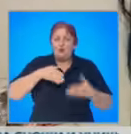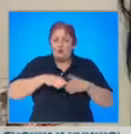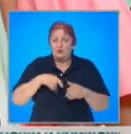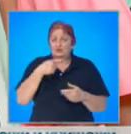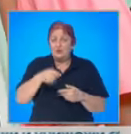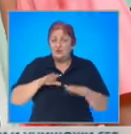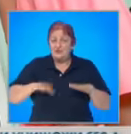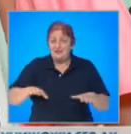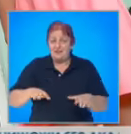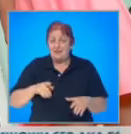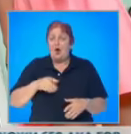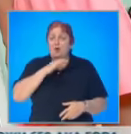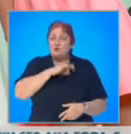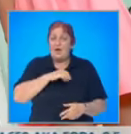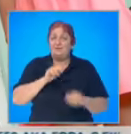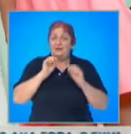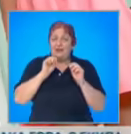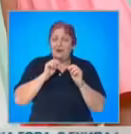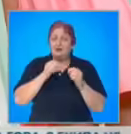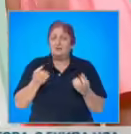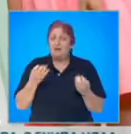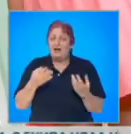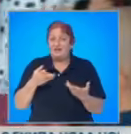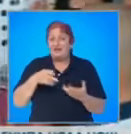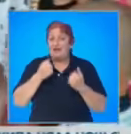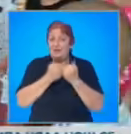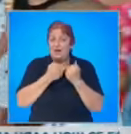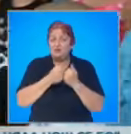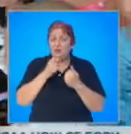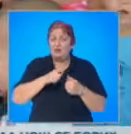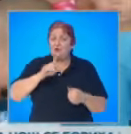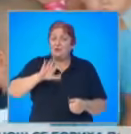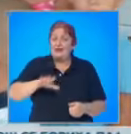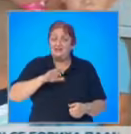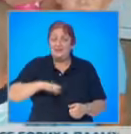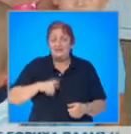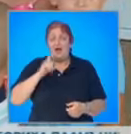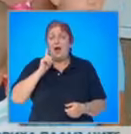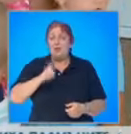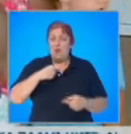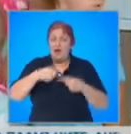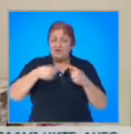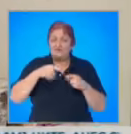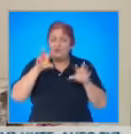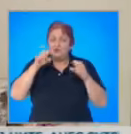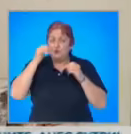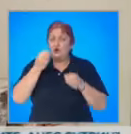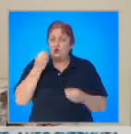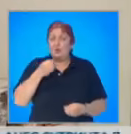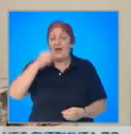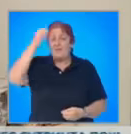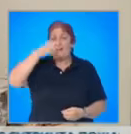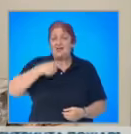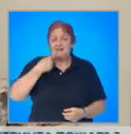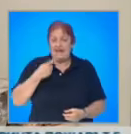пуснат децата. И успяхме да ги убедим, че градинката е мястото, където техните деца могат да се развиват, да научат добре български